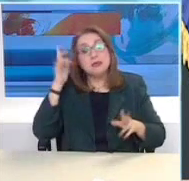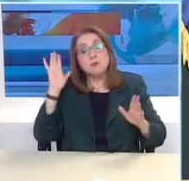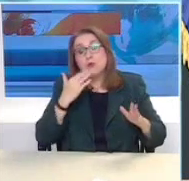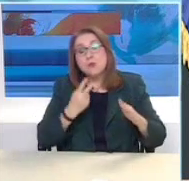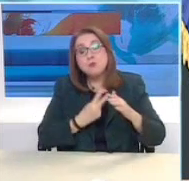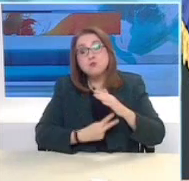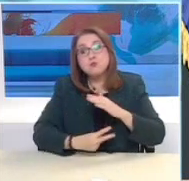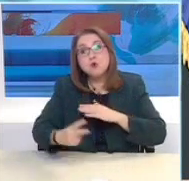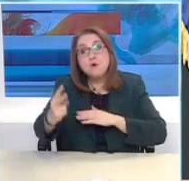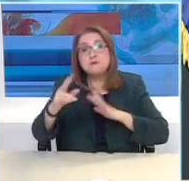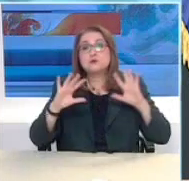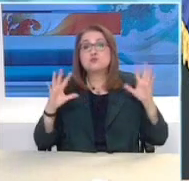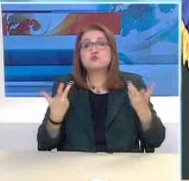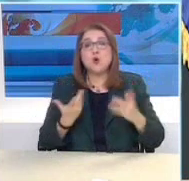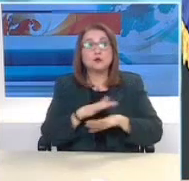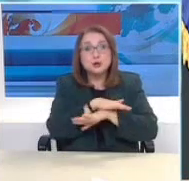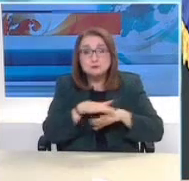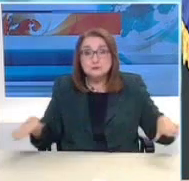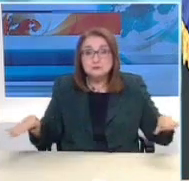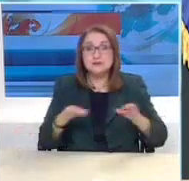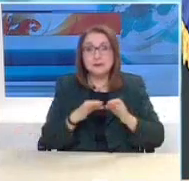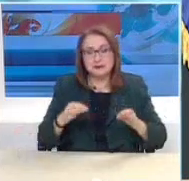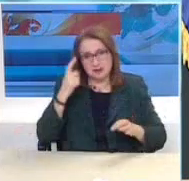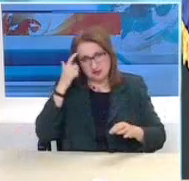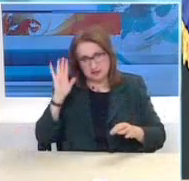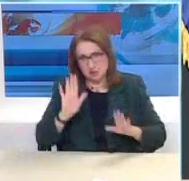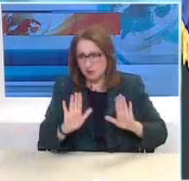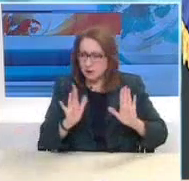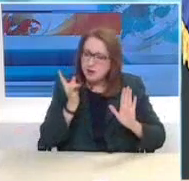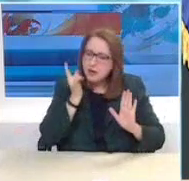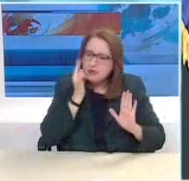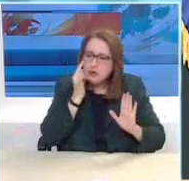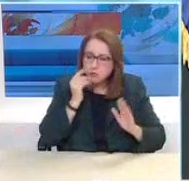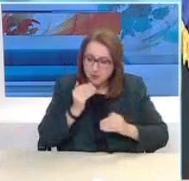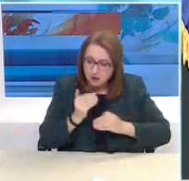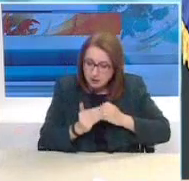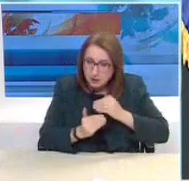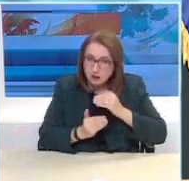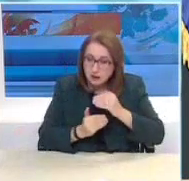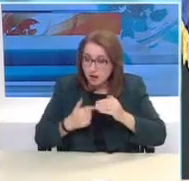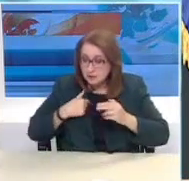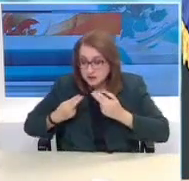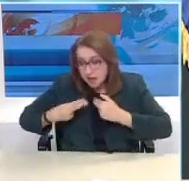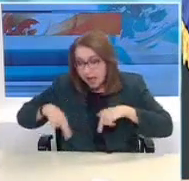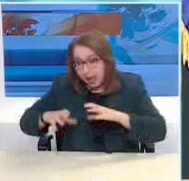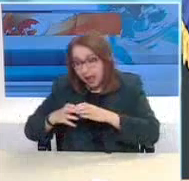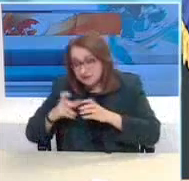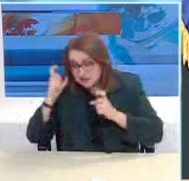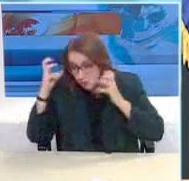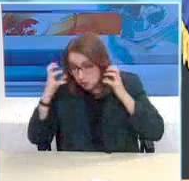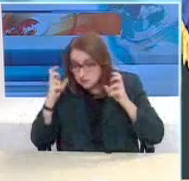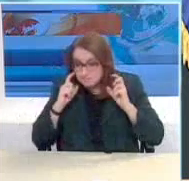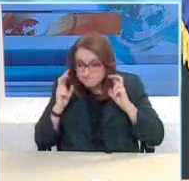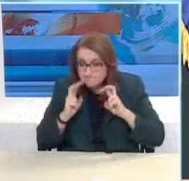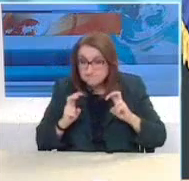Αυτή η διατήρηση των μεγεθών θα μας επιτρέψει τις επόμενες μέρες να δούμε με προσοχή, σαν επιστημονική ομάδα, ένα πλάνο